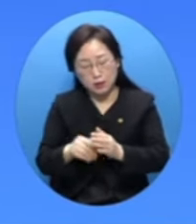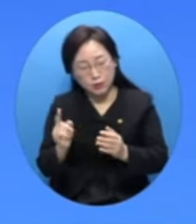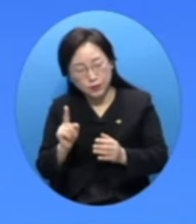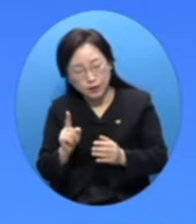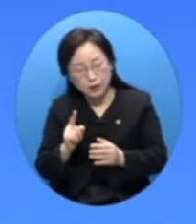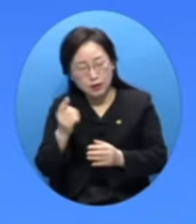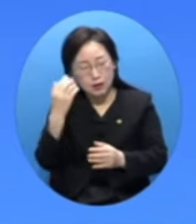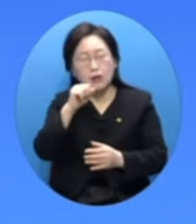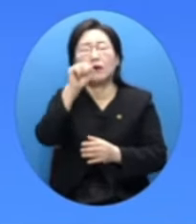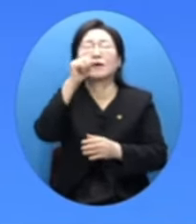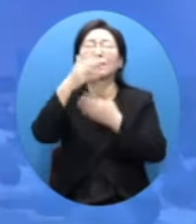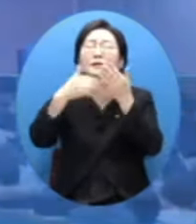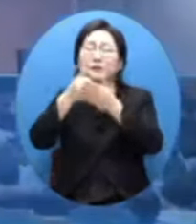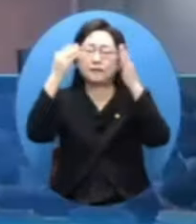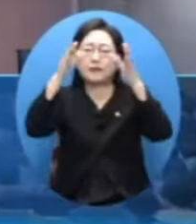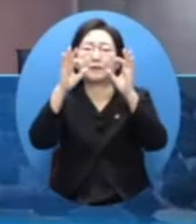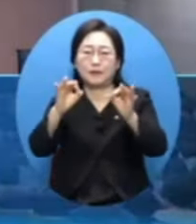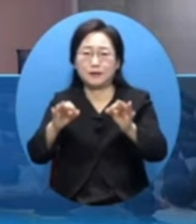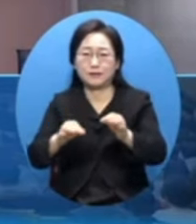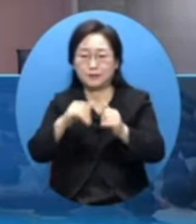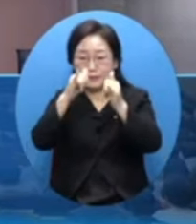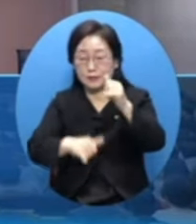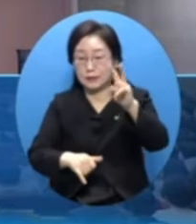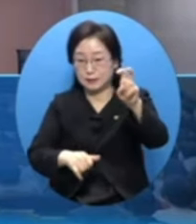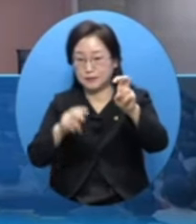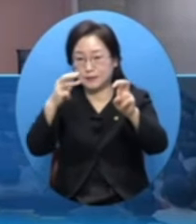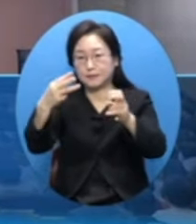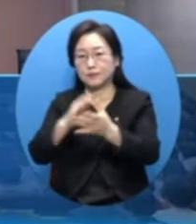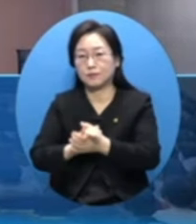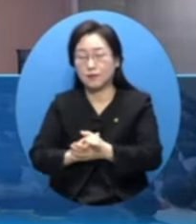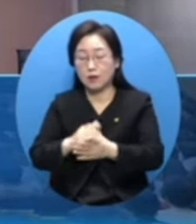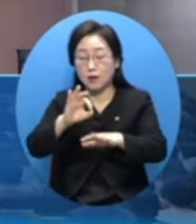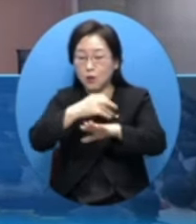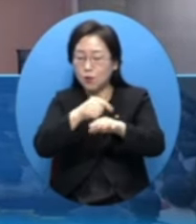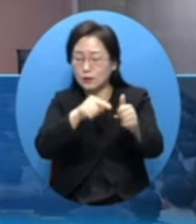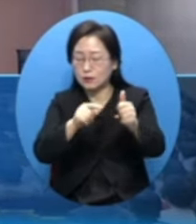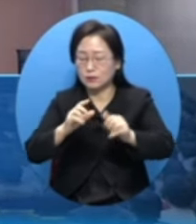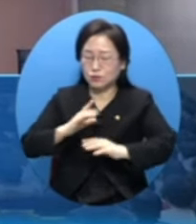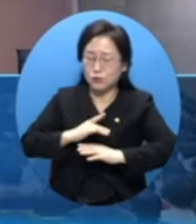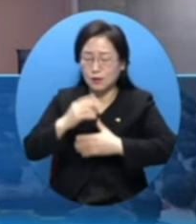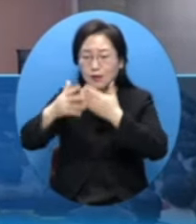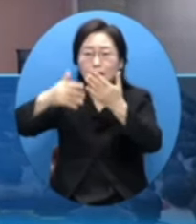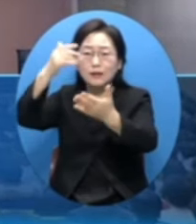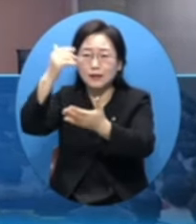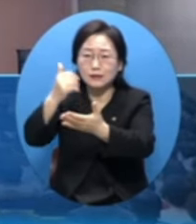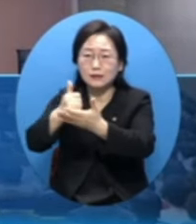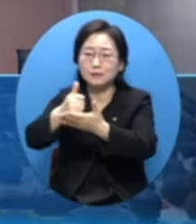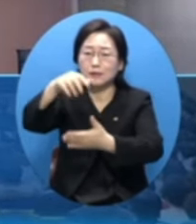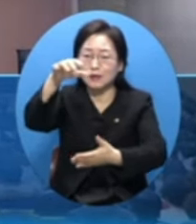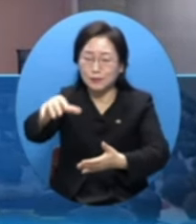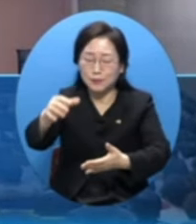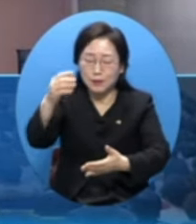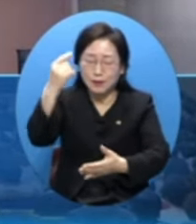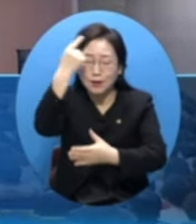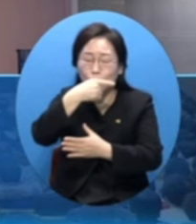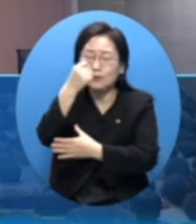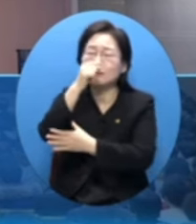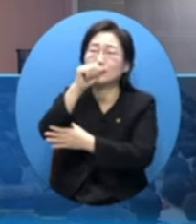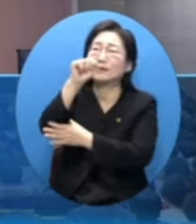하나님을 바라보았습니다. 역대하 20장 3절입니다. 여호사밧이 두려워하여 야곱께로 낫을